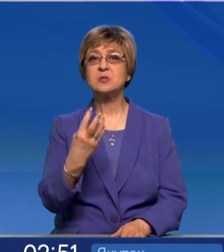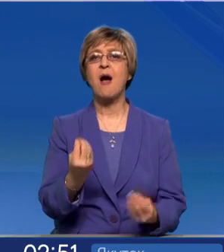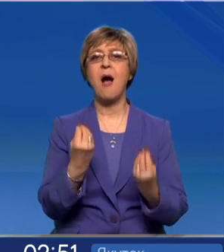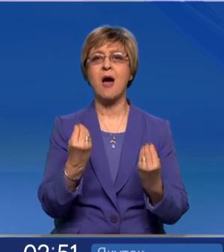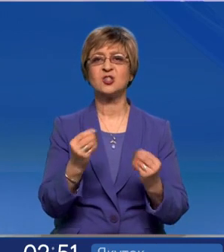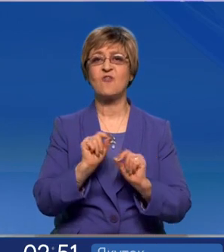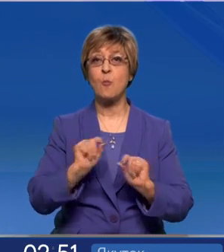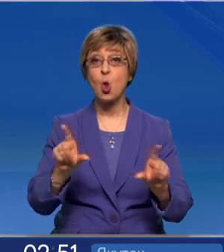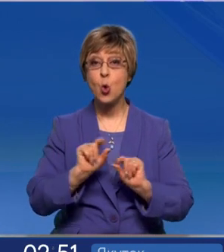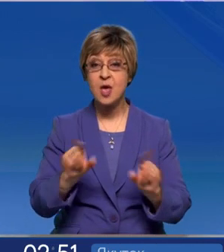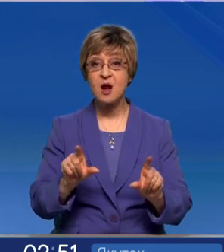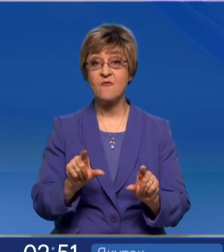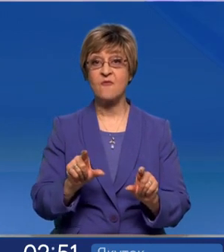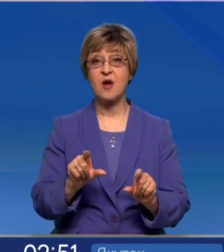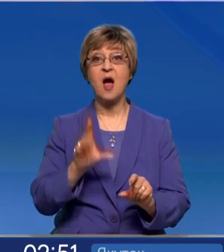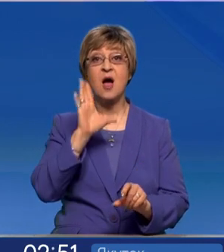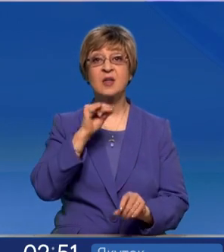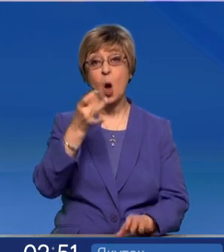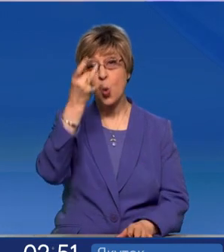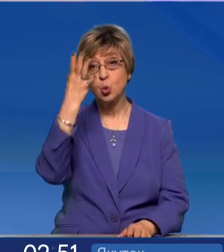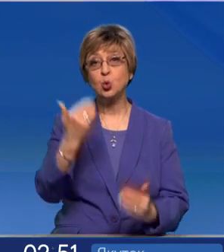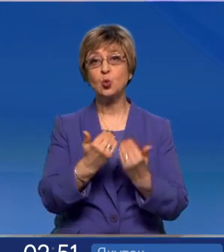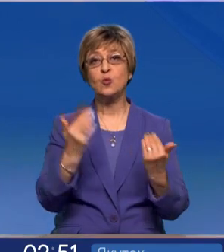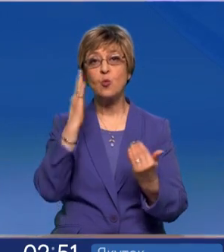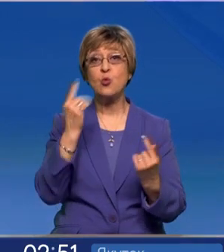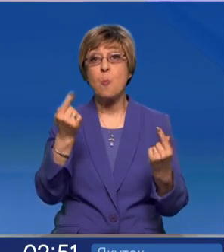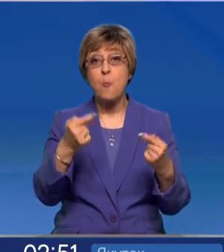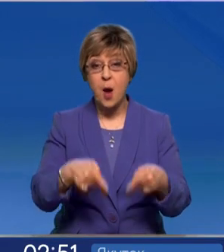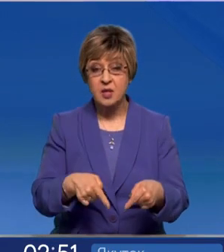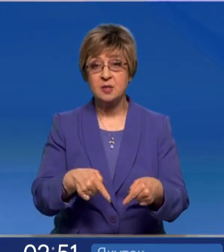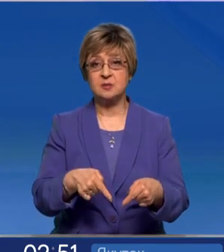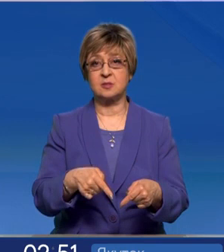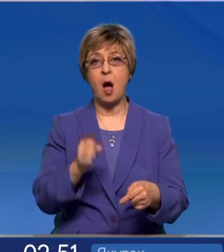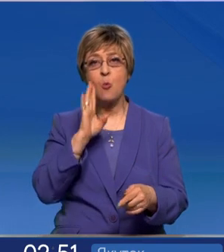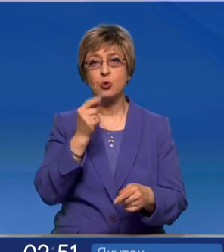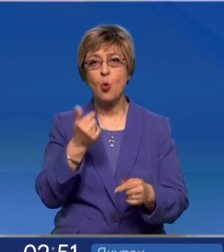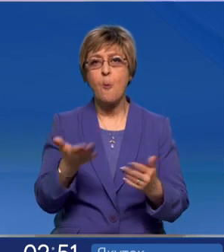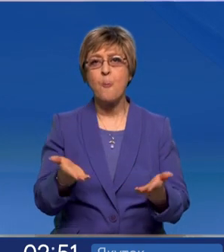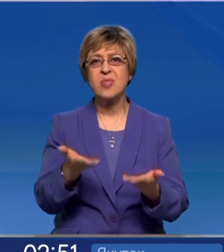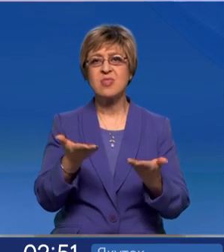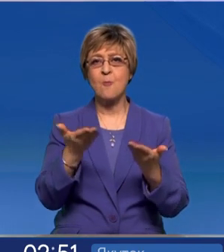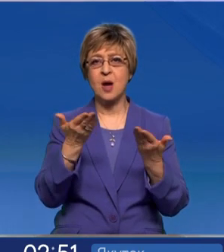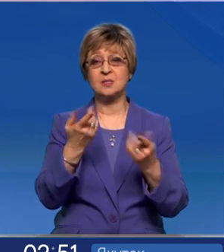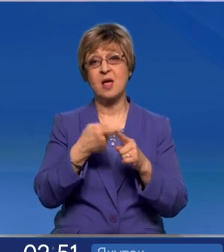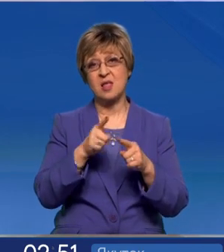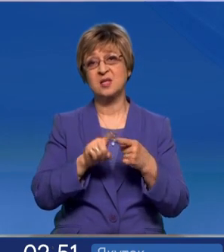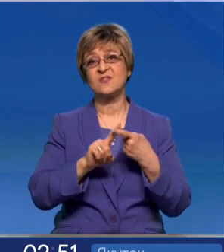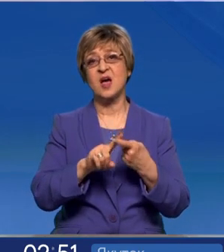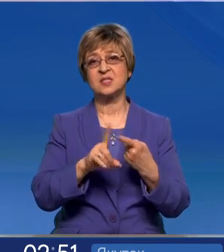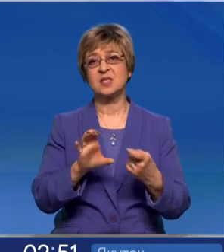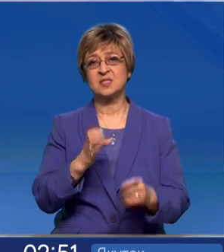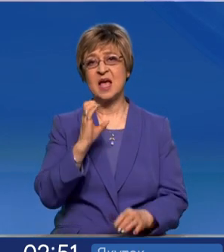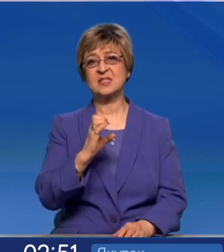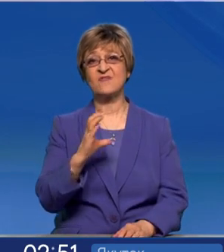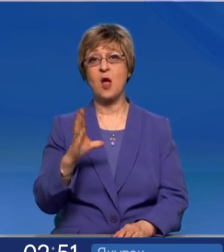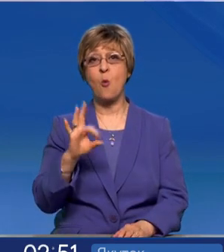только тогда, когда культурный уровень перестанет падать и начнет немножко подниматься. Отчасти это связано со специальной военной операцией, когда резкое произошло